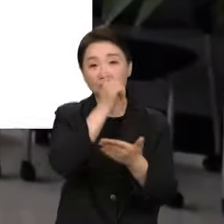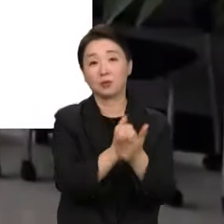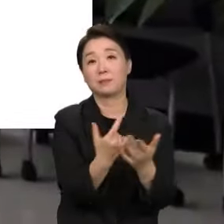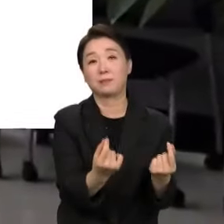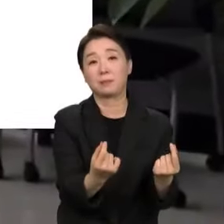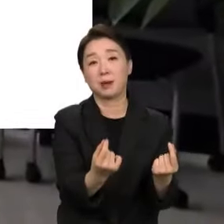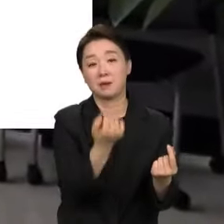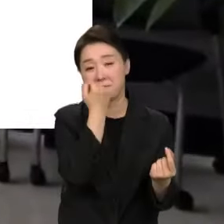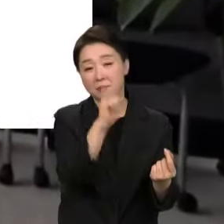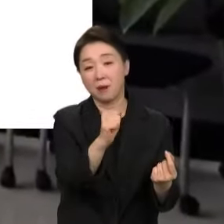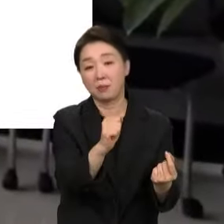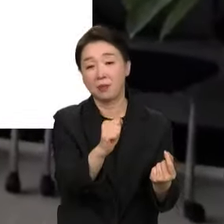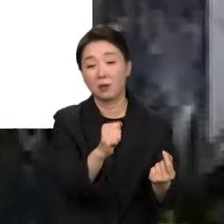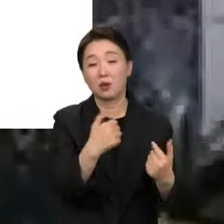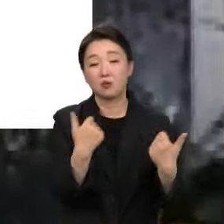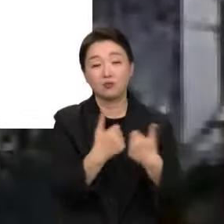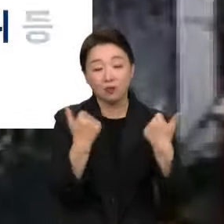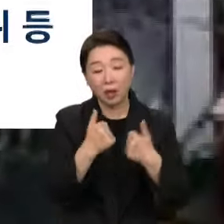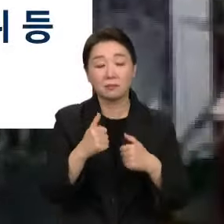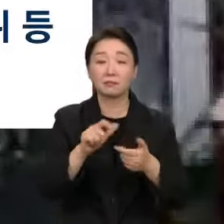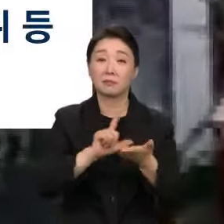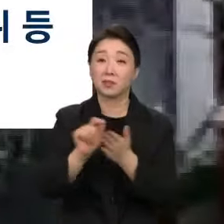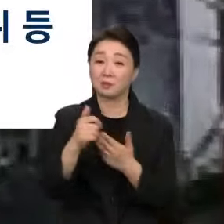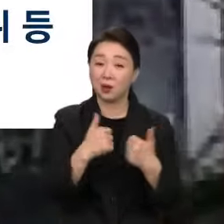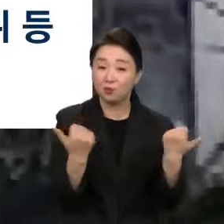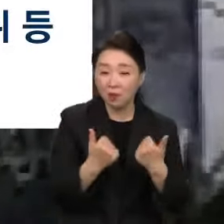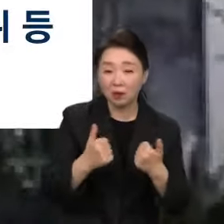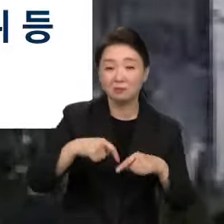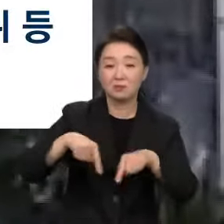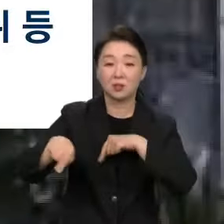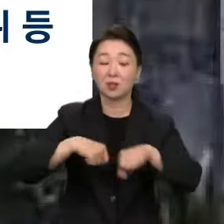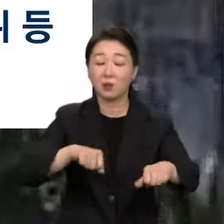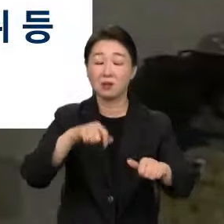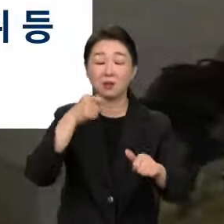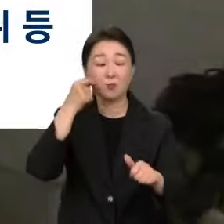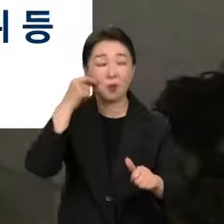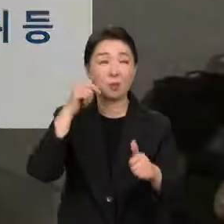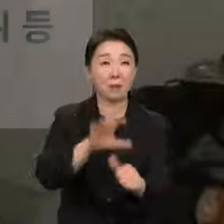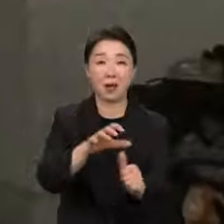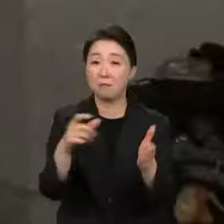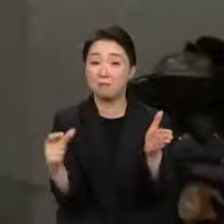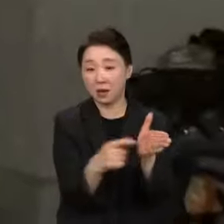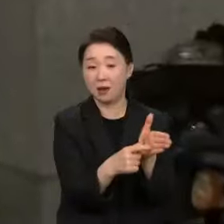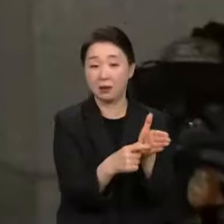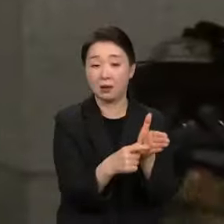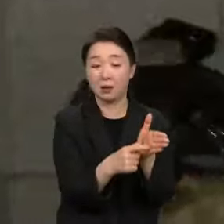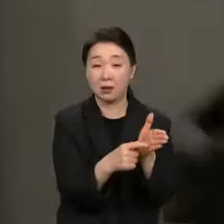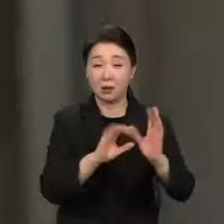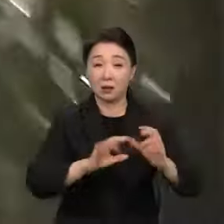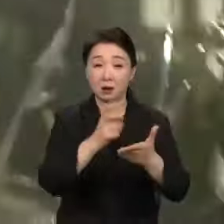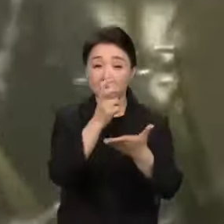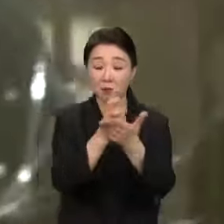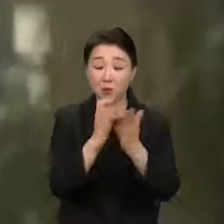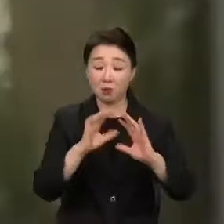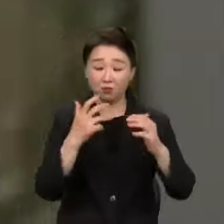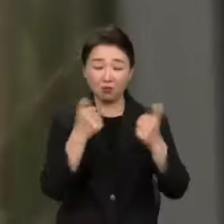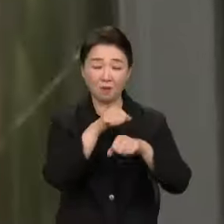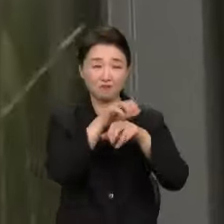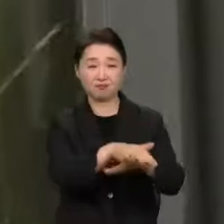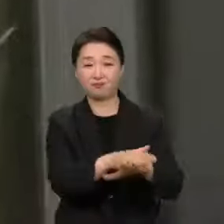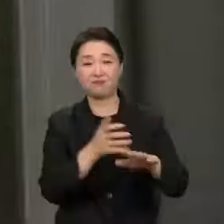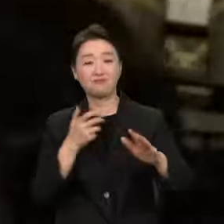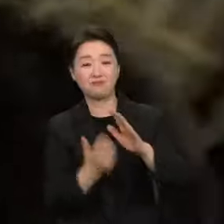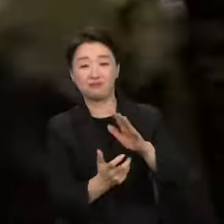지방 정당활동 일 정치활동을 하지 못하게 규정했습니다 헌법기관인 국회를 무력한